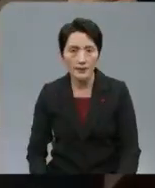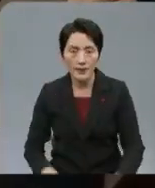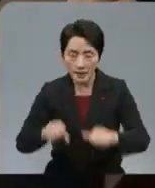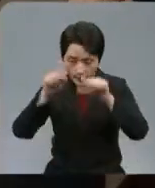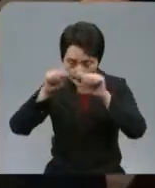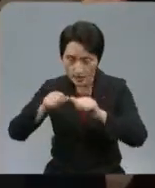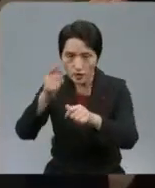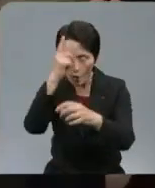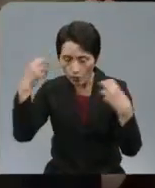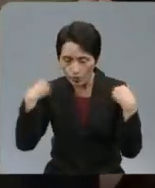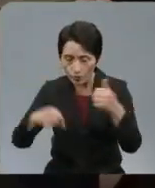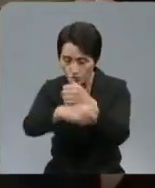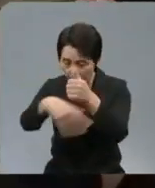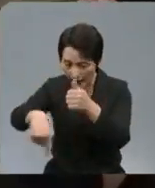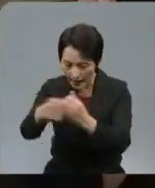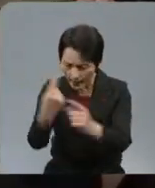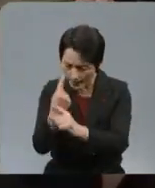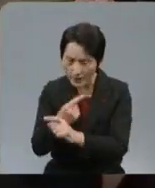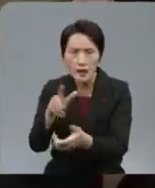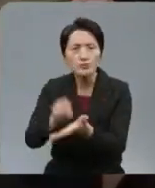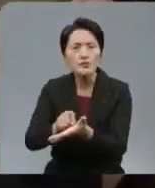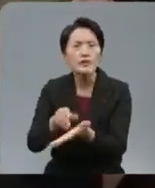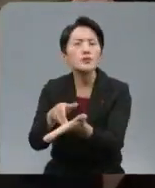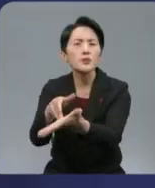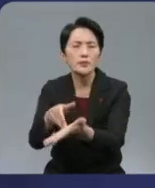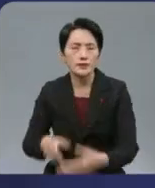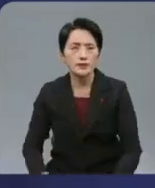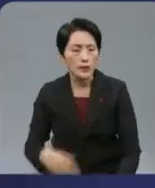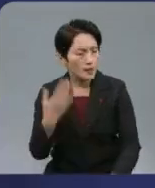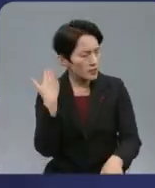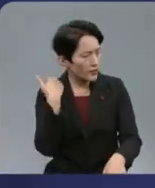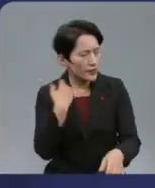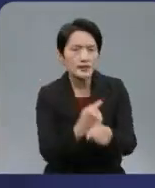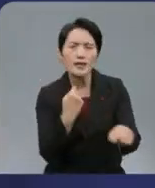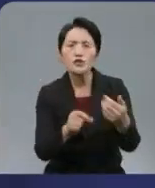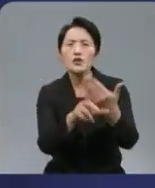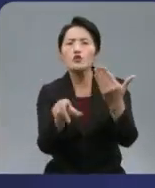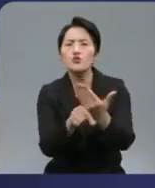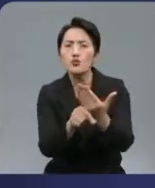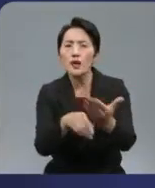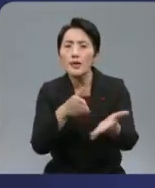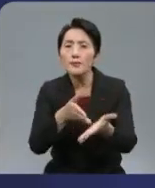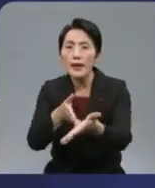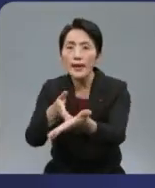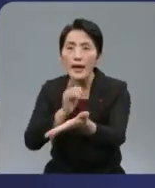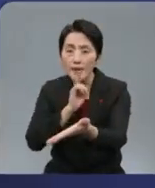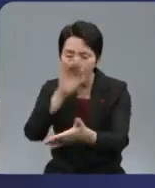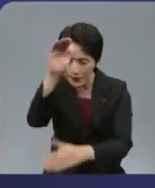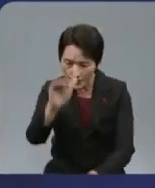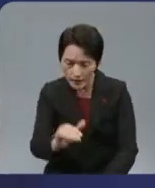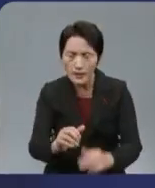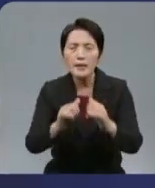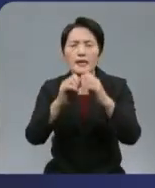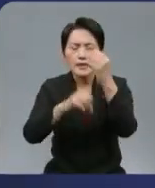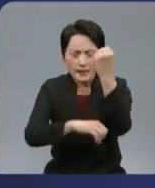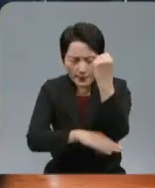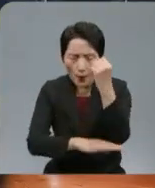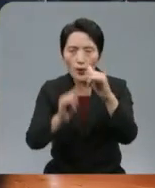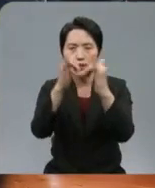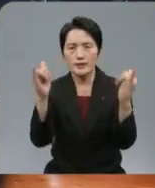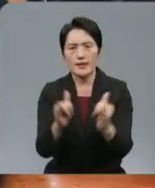Gespräche mit dem Oppositionschef geführt zu haben der Parteivorsitzende schlug bei der Pressekonferenz außerdem eine